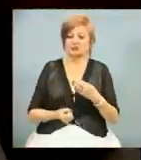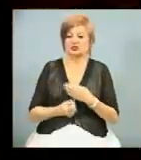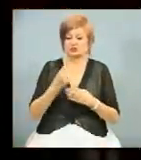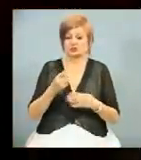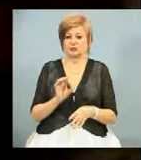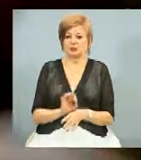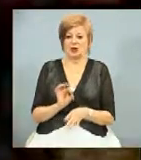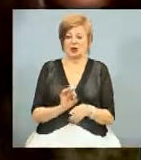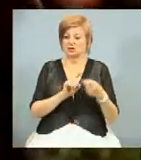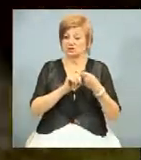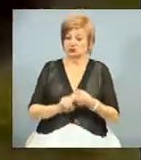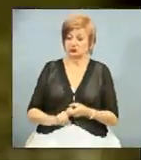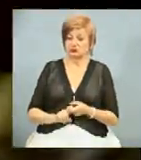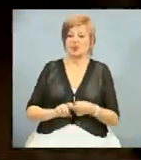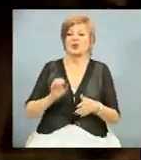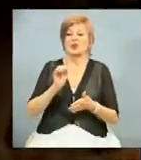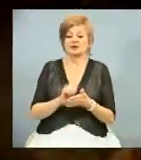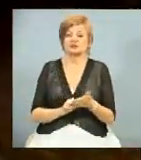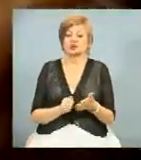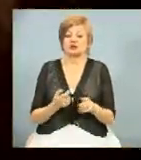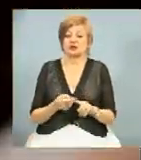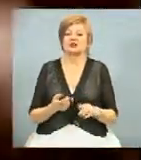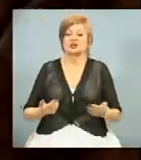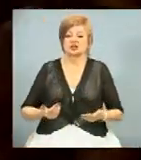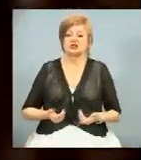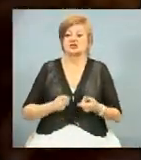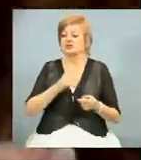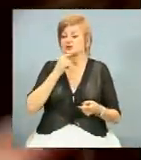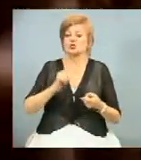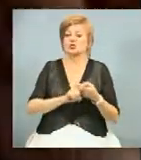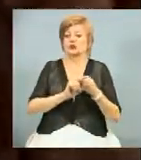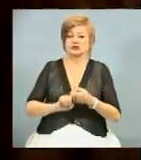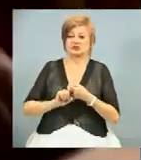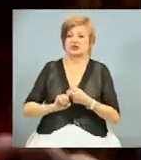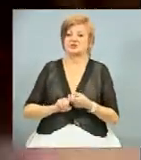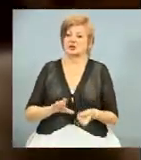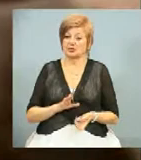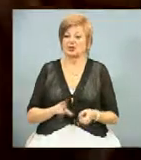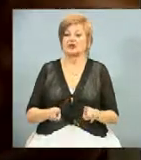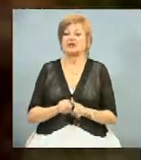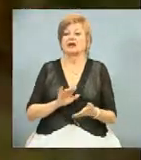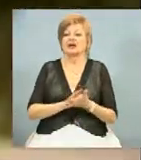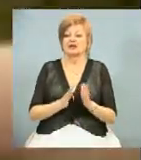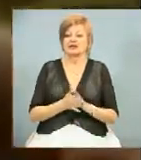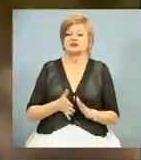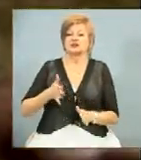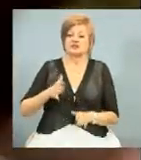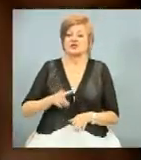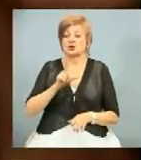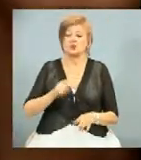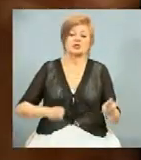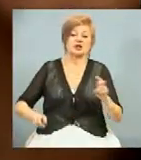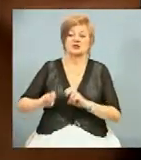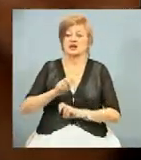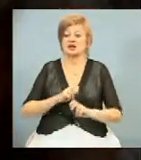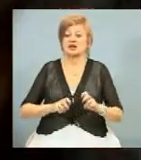запалення. Від такого життя серед людей виникали інфекції та епідемії. Така ситуація змусила людей шукати допомогу та